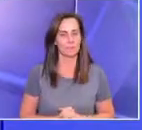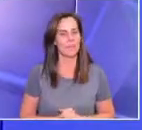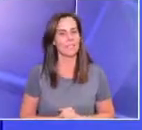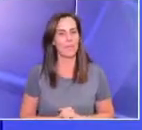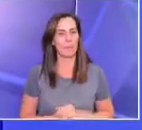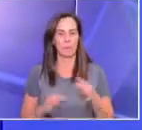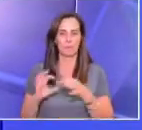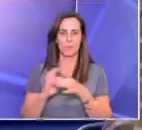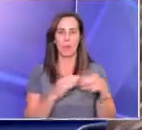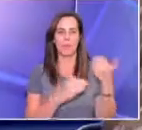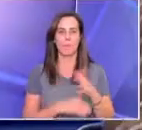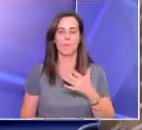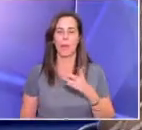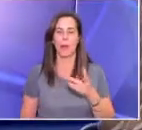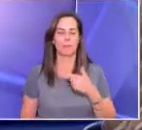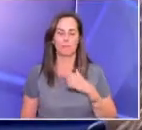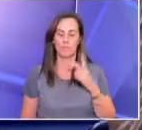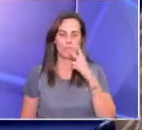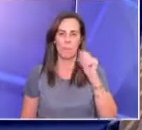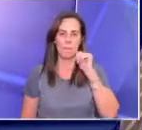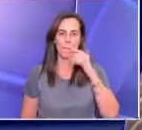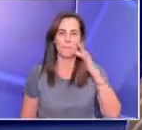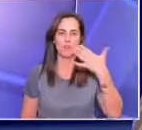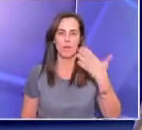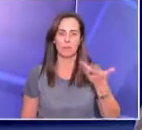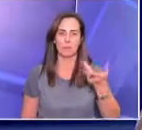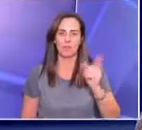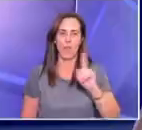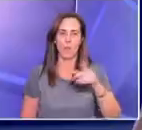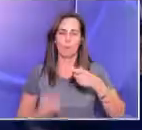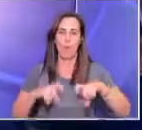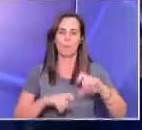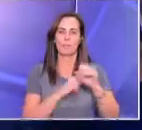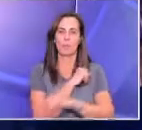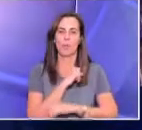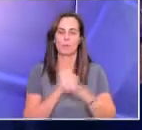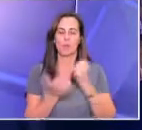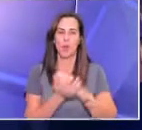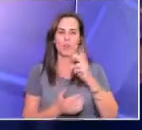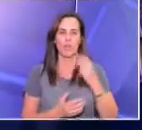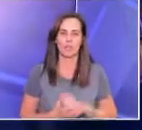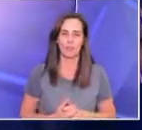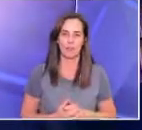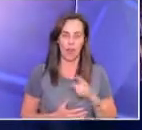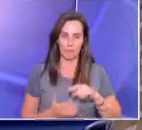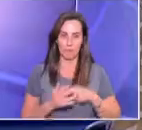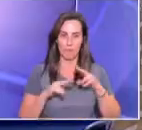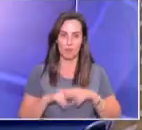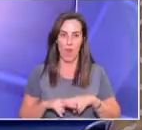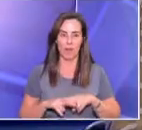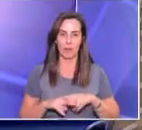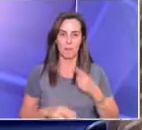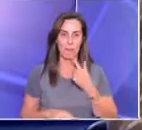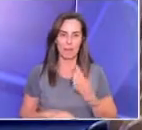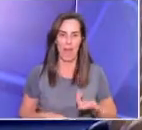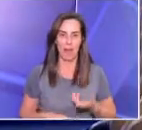ספיר, משפט אחרון, מה אנחנו צפויים לראות ממך ב5 שנים האחרונות? שאת לא במועצה, וסטודנטית לתואר שני. את מתכוונת להישאר